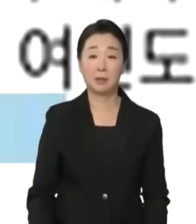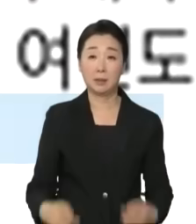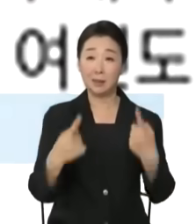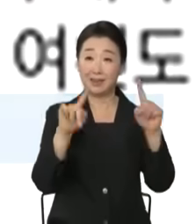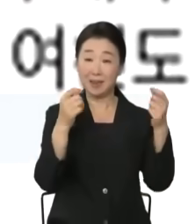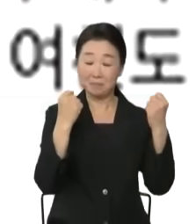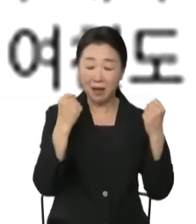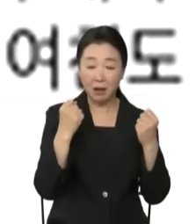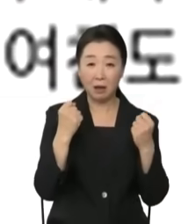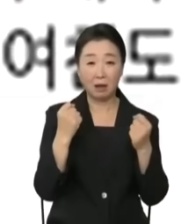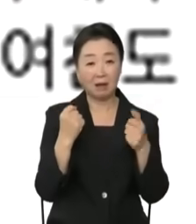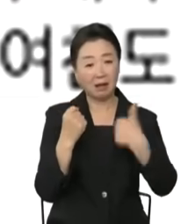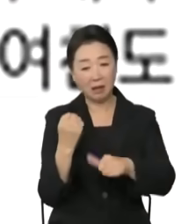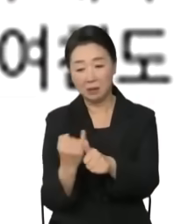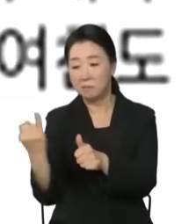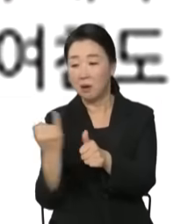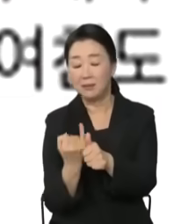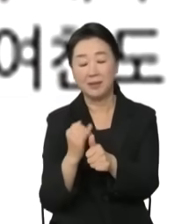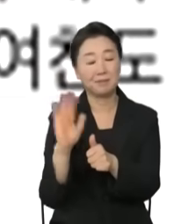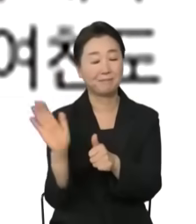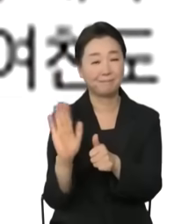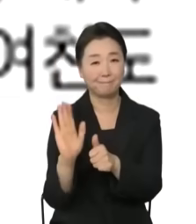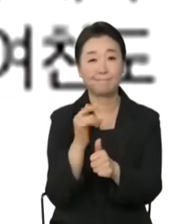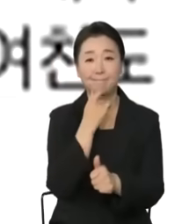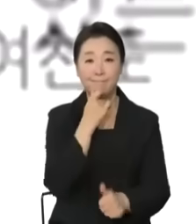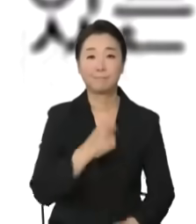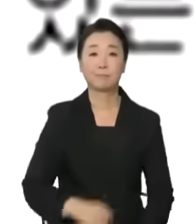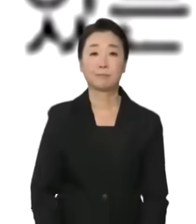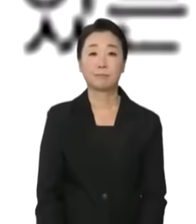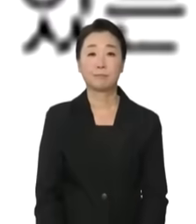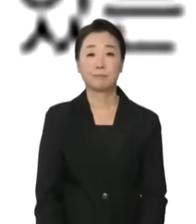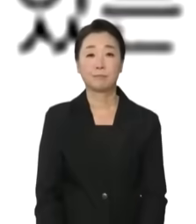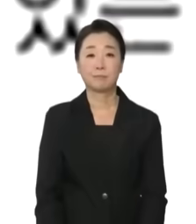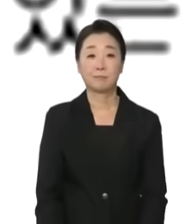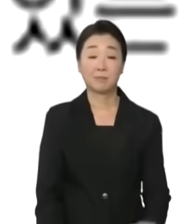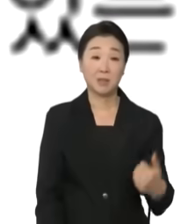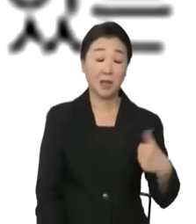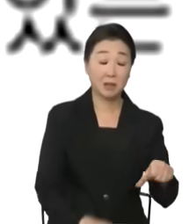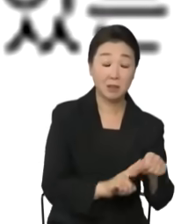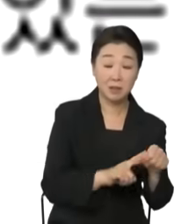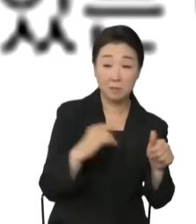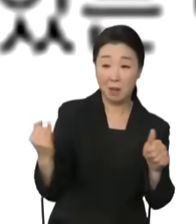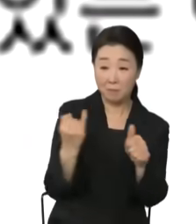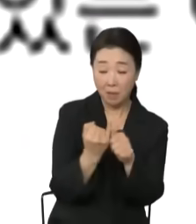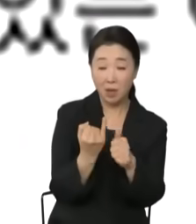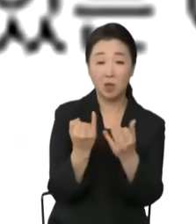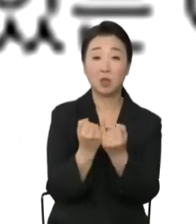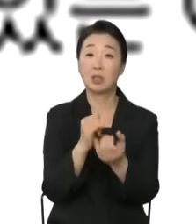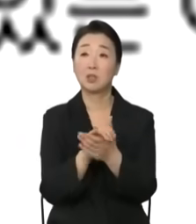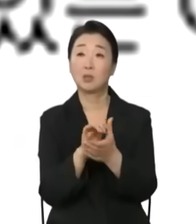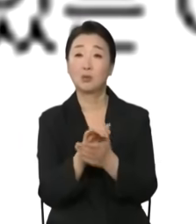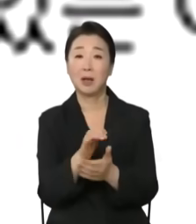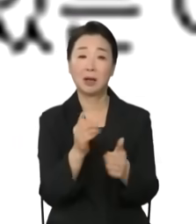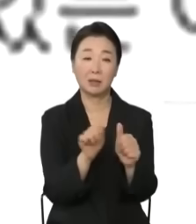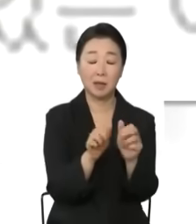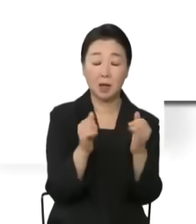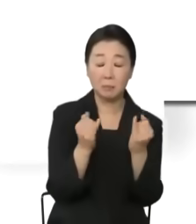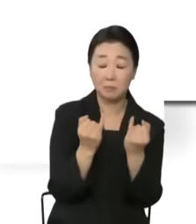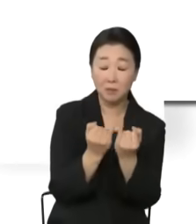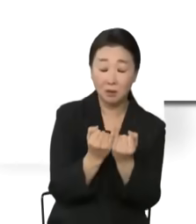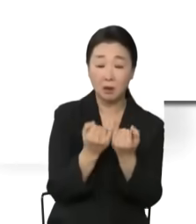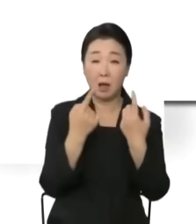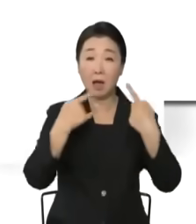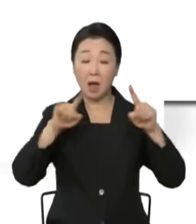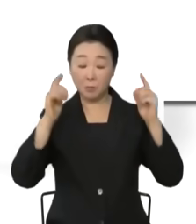출신 며느리는 절대 받아들이지 않겠다고도 적었습니다. 아들들의 각 며느리와 여자친구가 남녀공학 대학